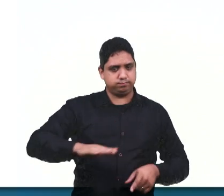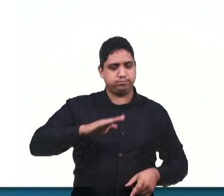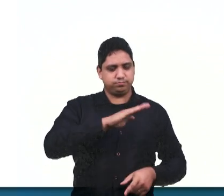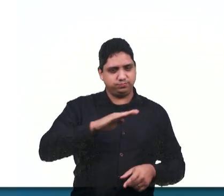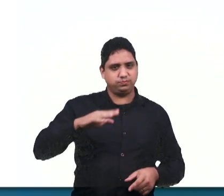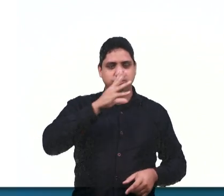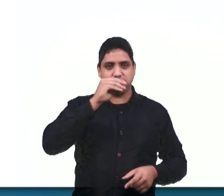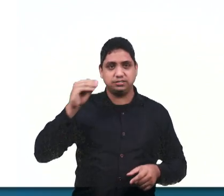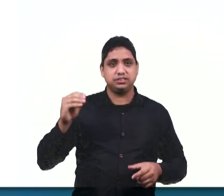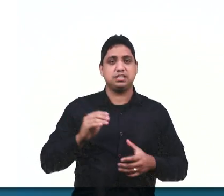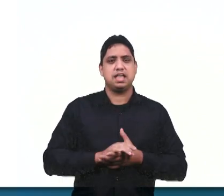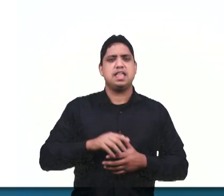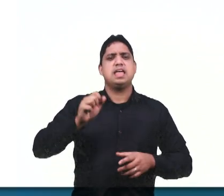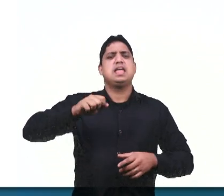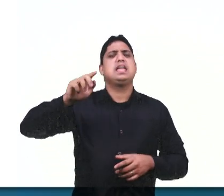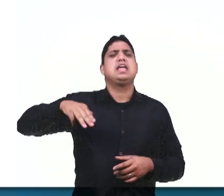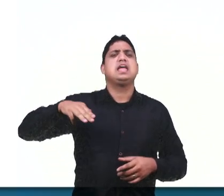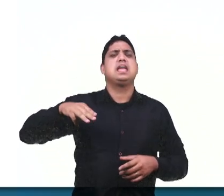enfants intermédiaires et adolescents,